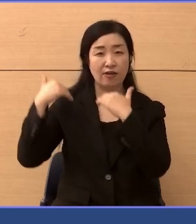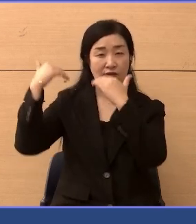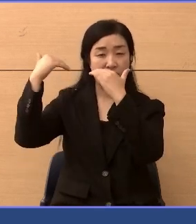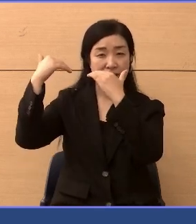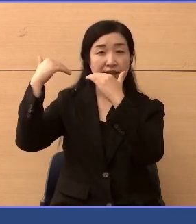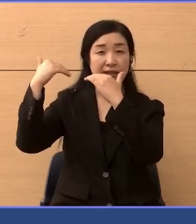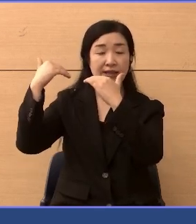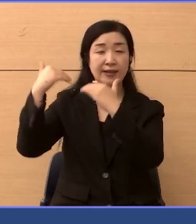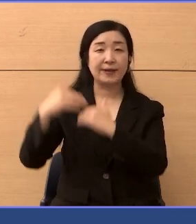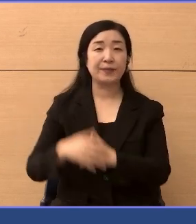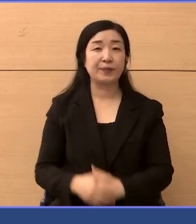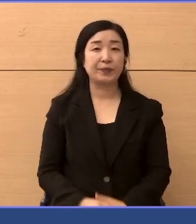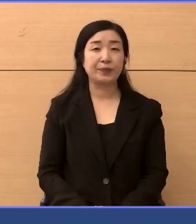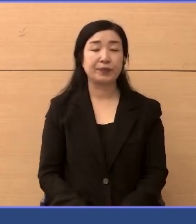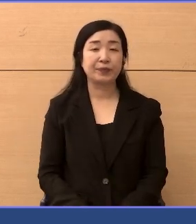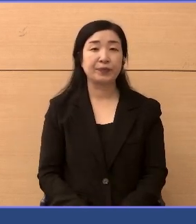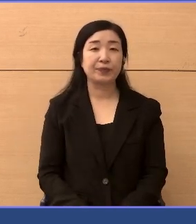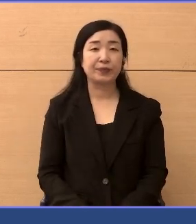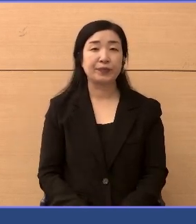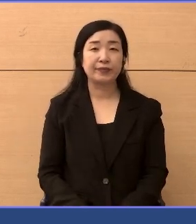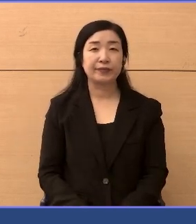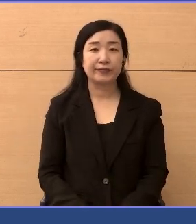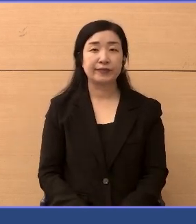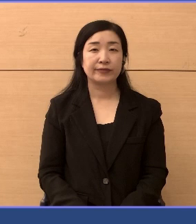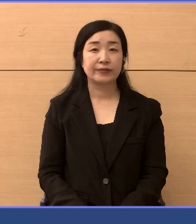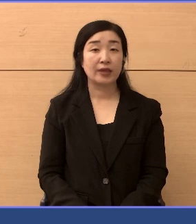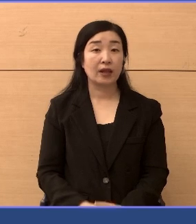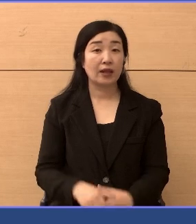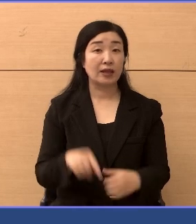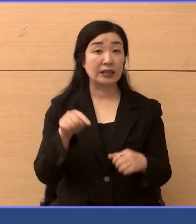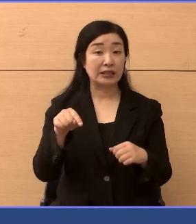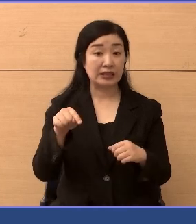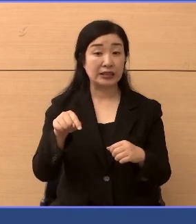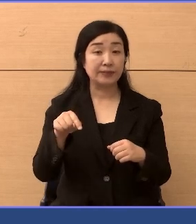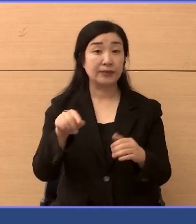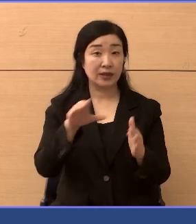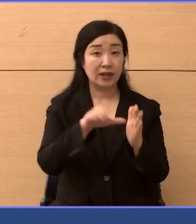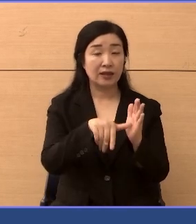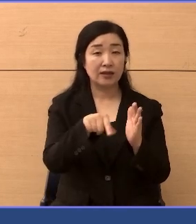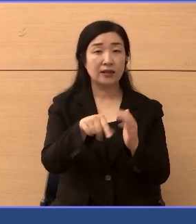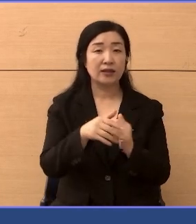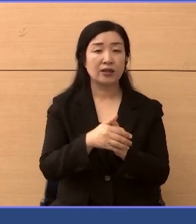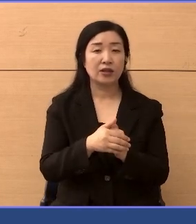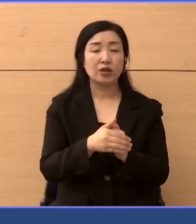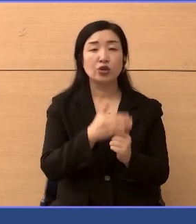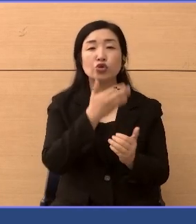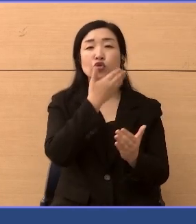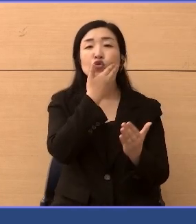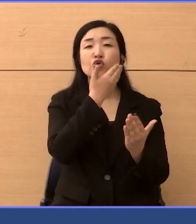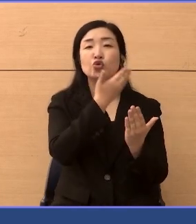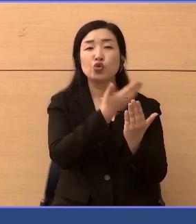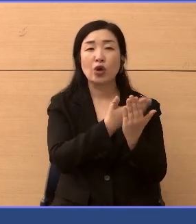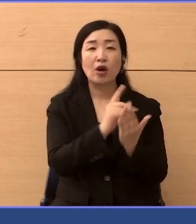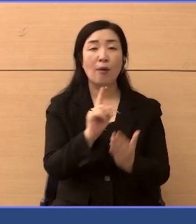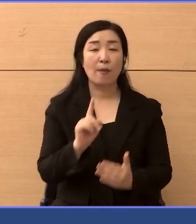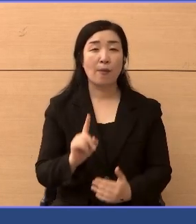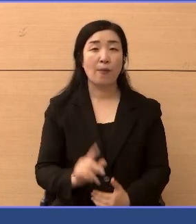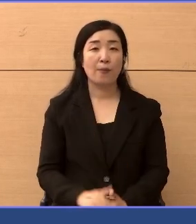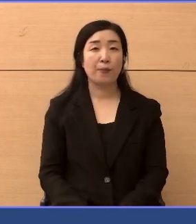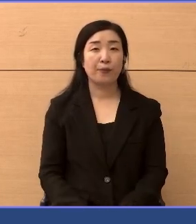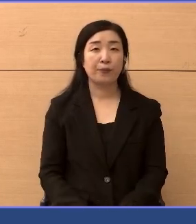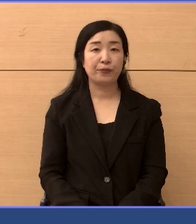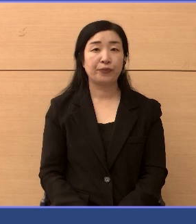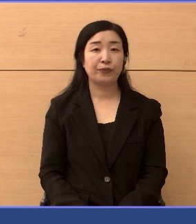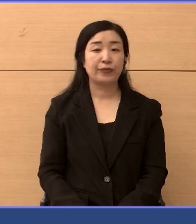하겠습니다. Here, the issues are 이 to do 단계에서 with moving 중요한 the individual 사안이란 with